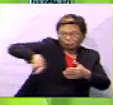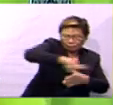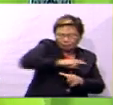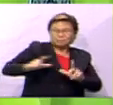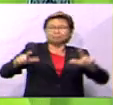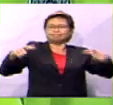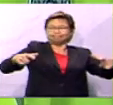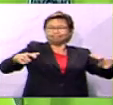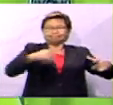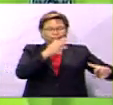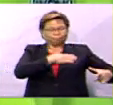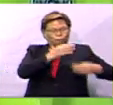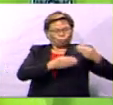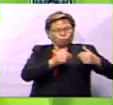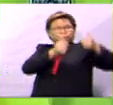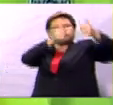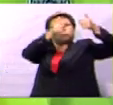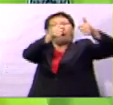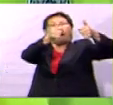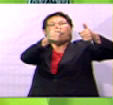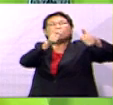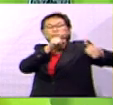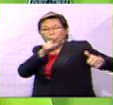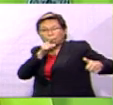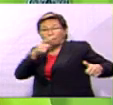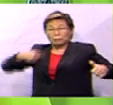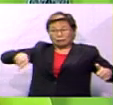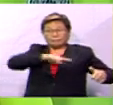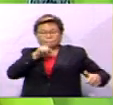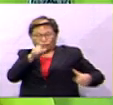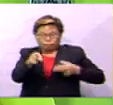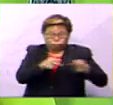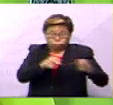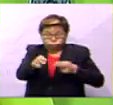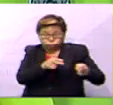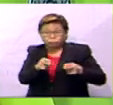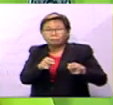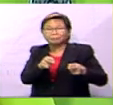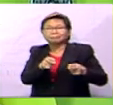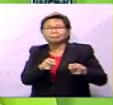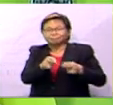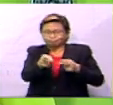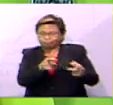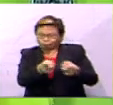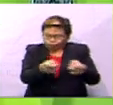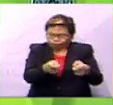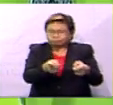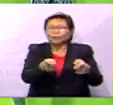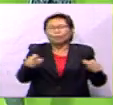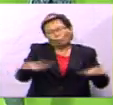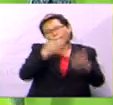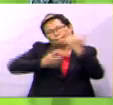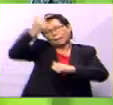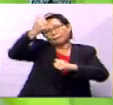dalam moral yang amat tinggi dalam memastikan pengurusan banjir ini dapat dijalankan dengan sebaik